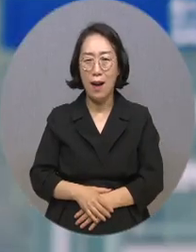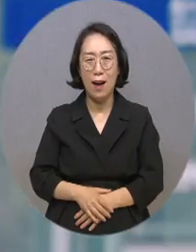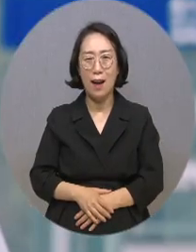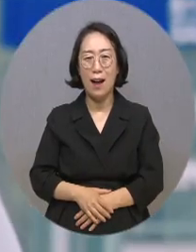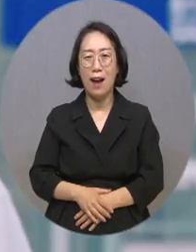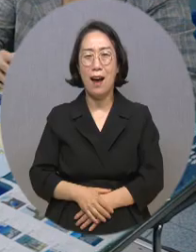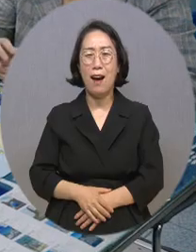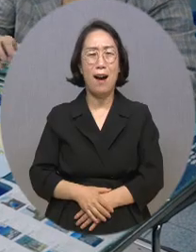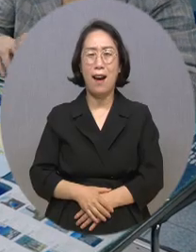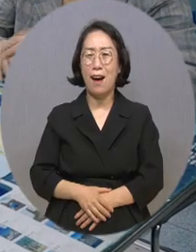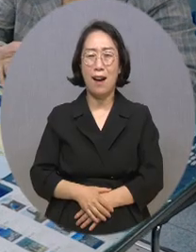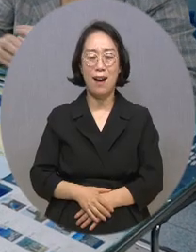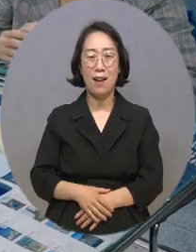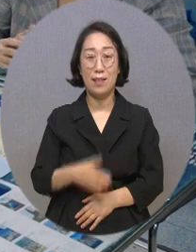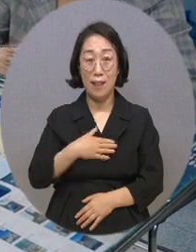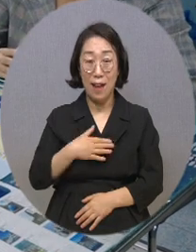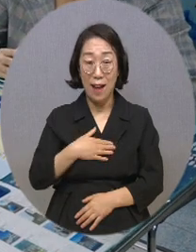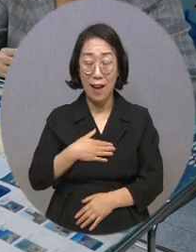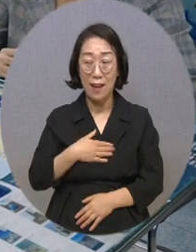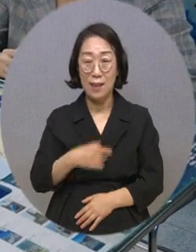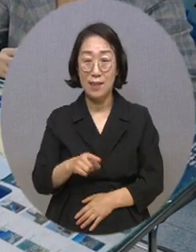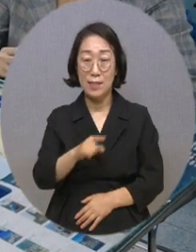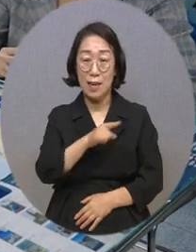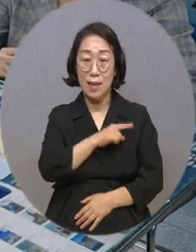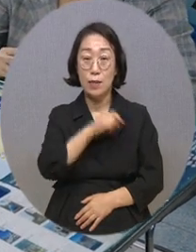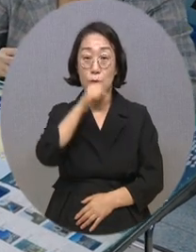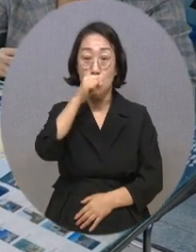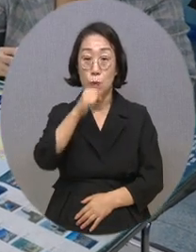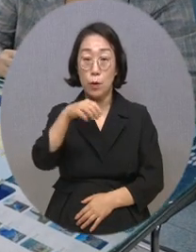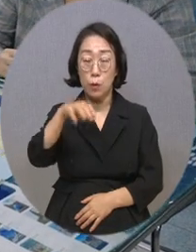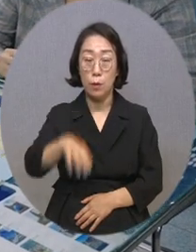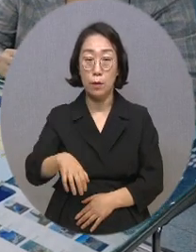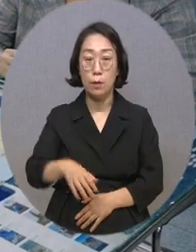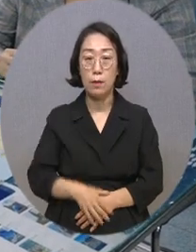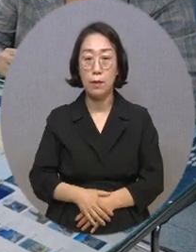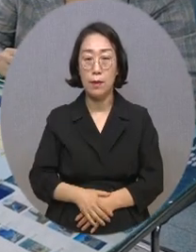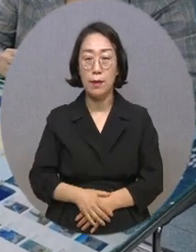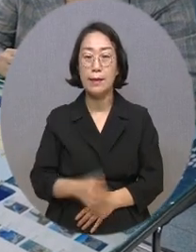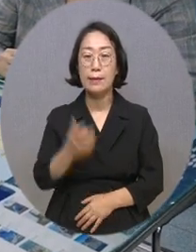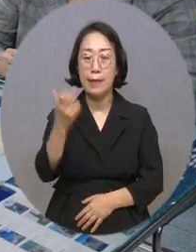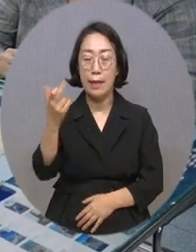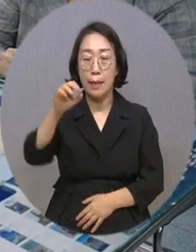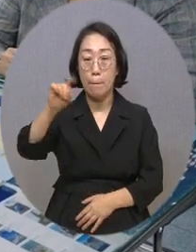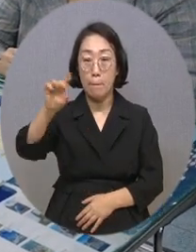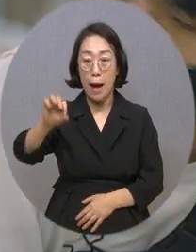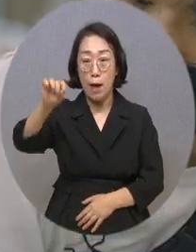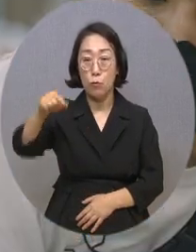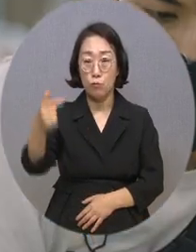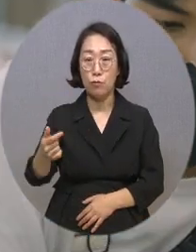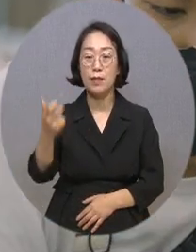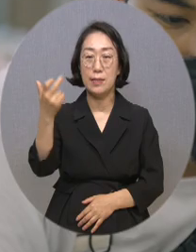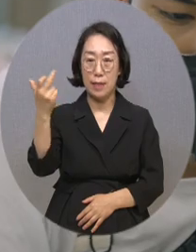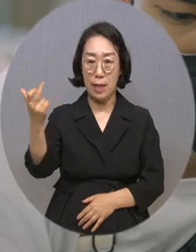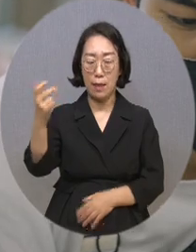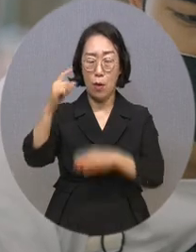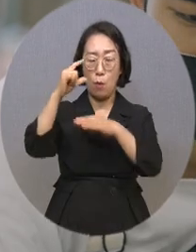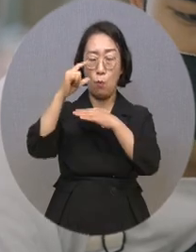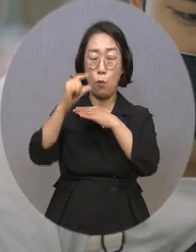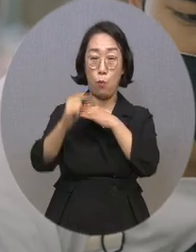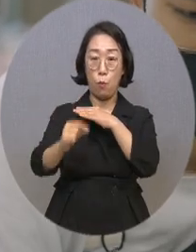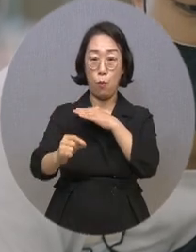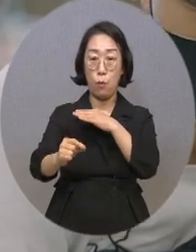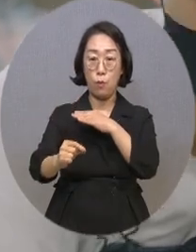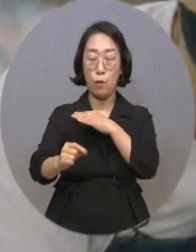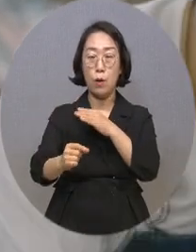와씨야! 저는 개인적으로 어디를 제일 좋아하냐면 망운산. 남해 읍도 쫙 내다보이고 이 산과